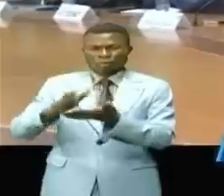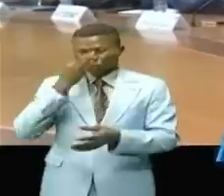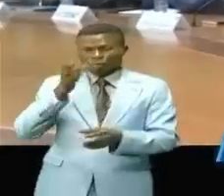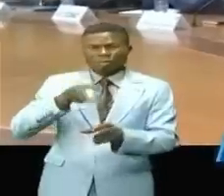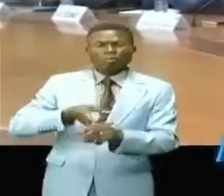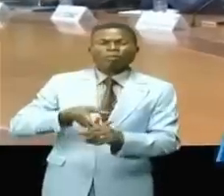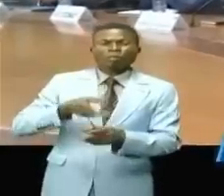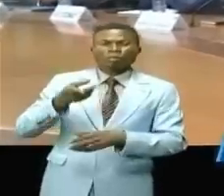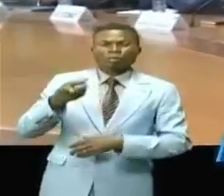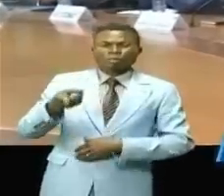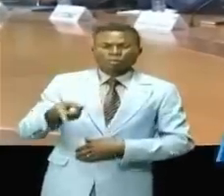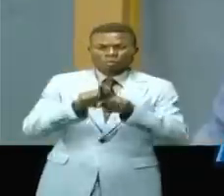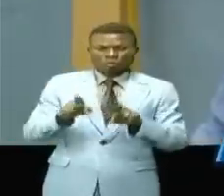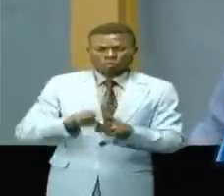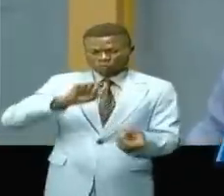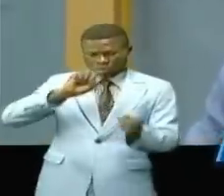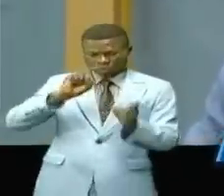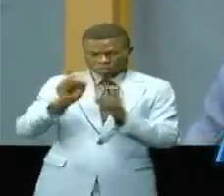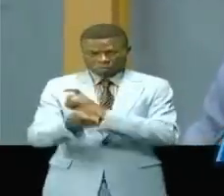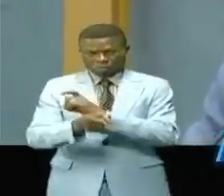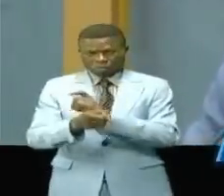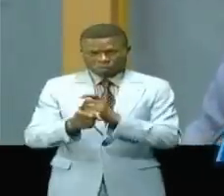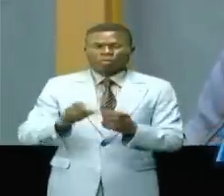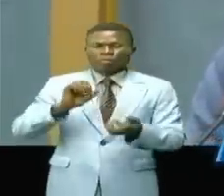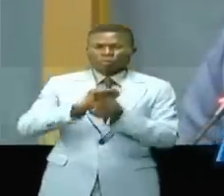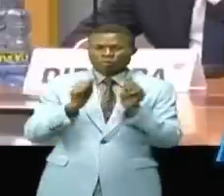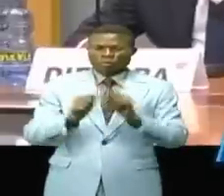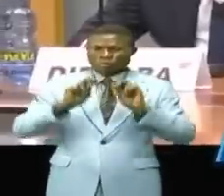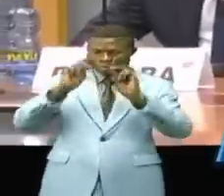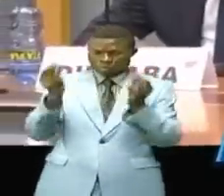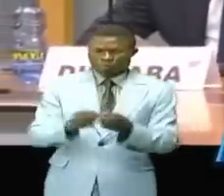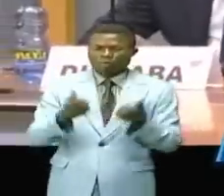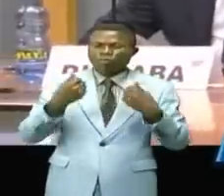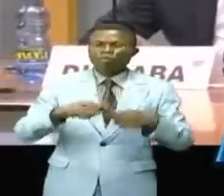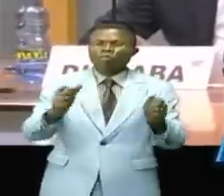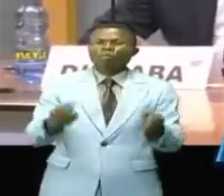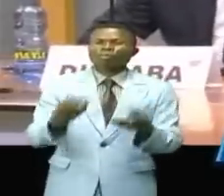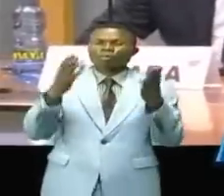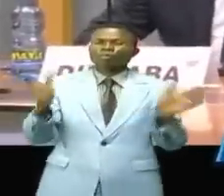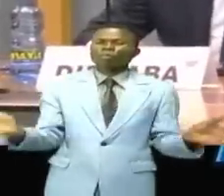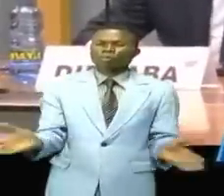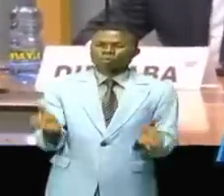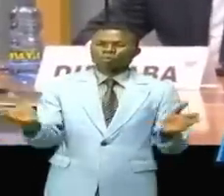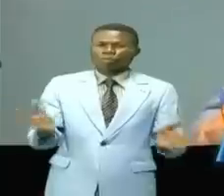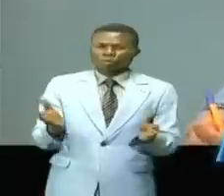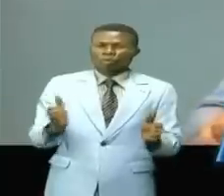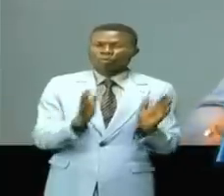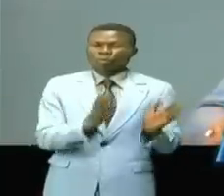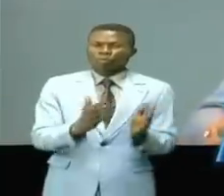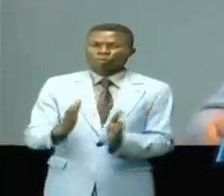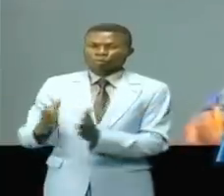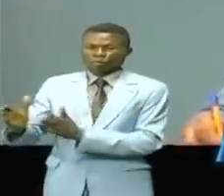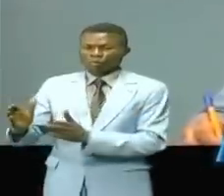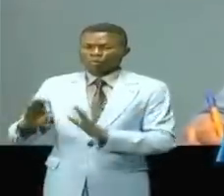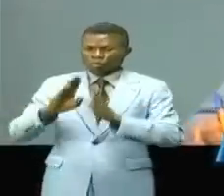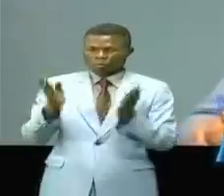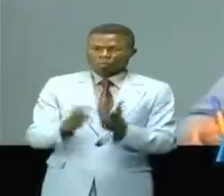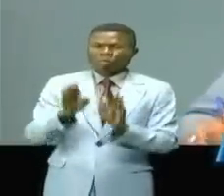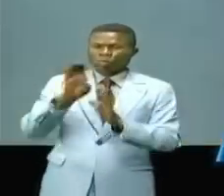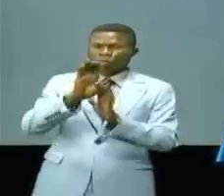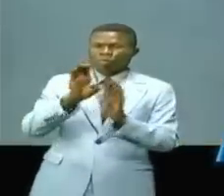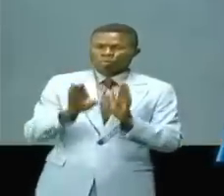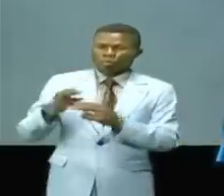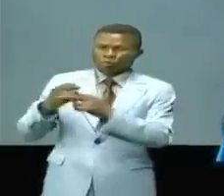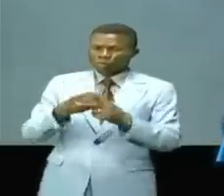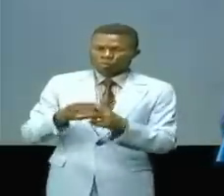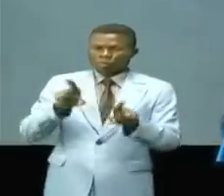produits pétroliers, l'amélioration de l'architecture de la structure de prix et le renforcement du dispositif institutionnel de suivi